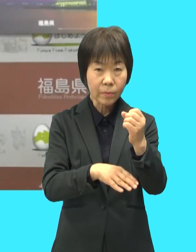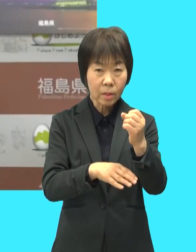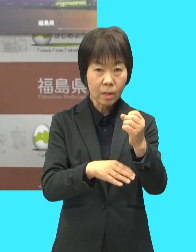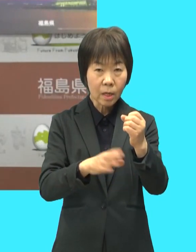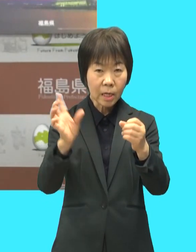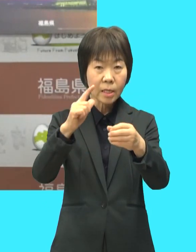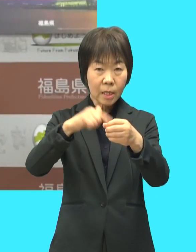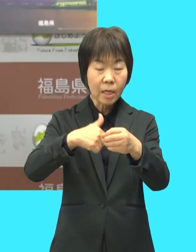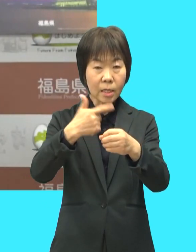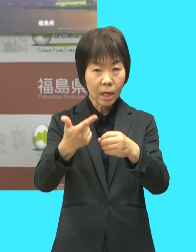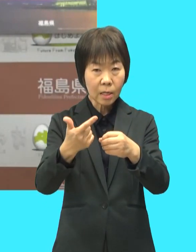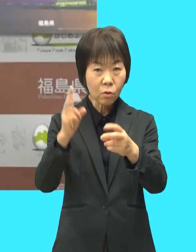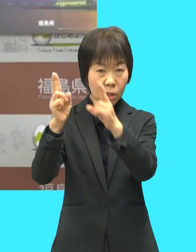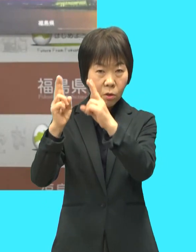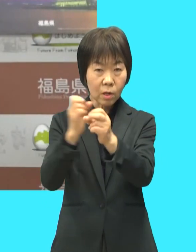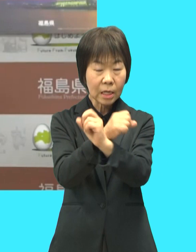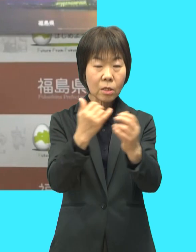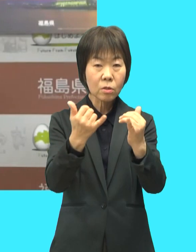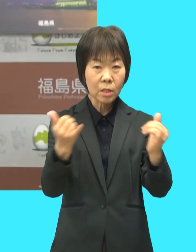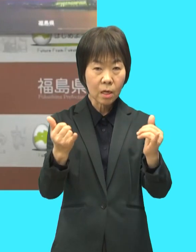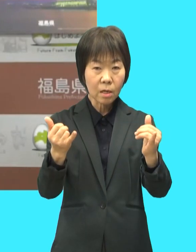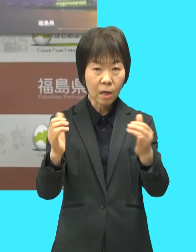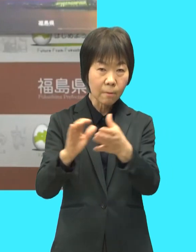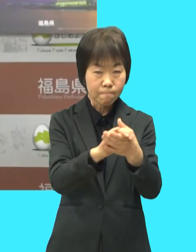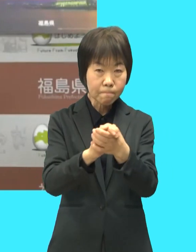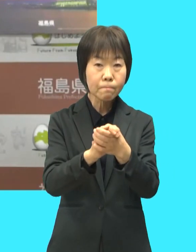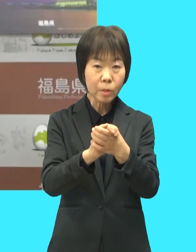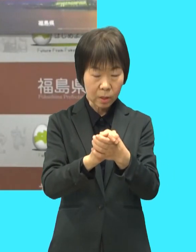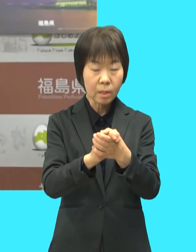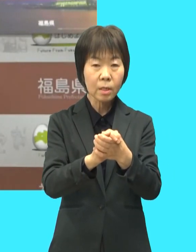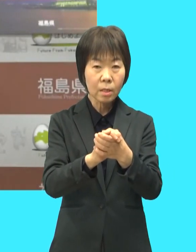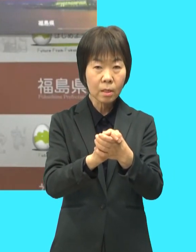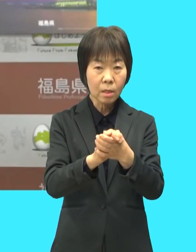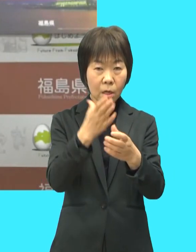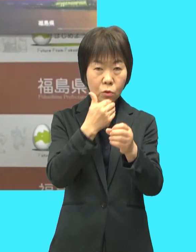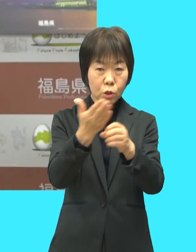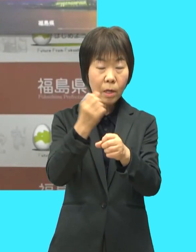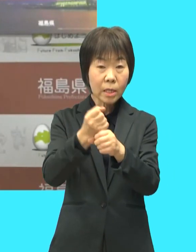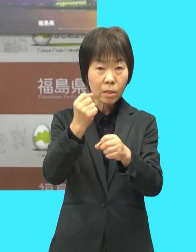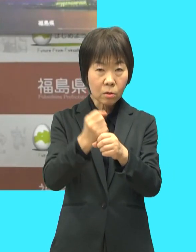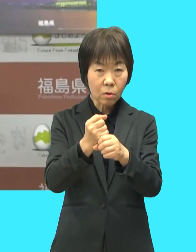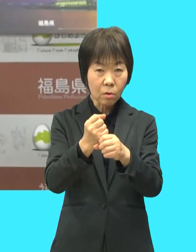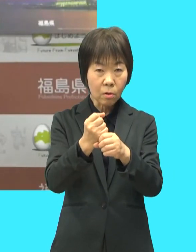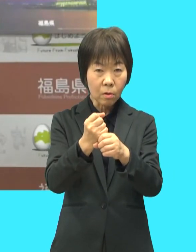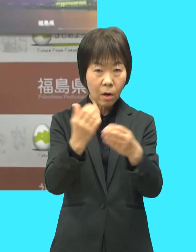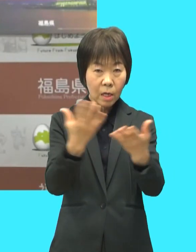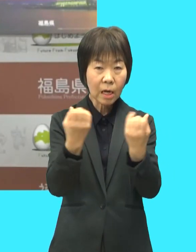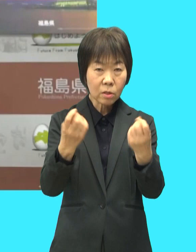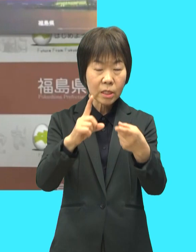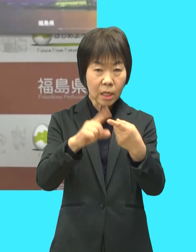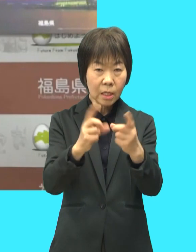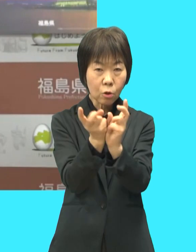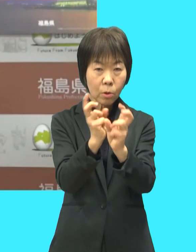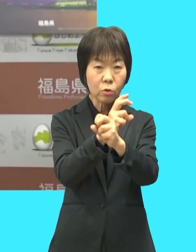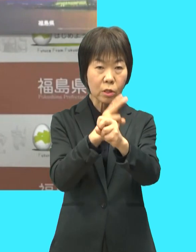外の企業や研究者が緊密に結びつき、メイドイン福島の革新的なロボット技術